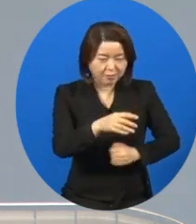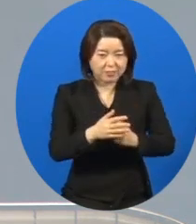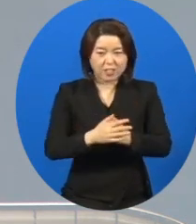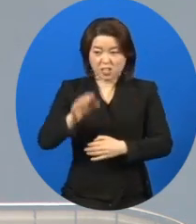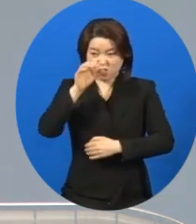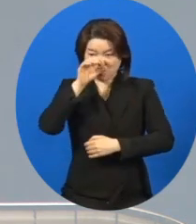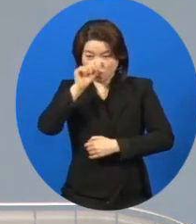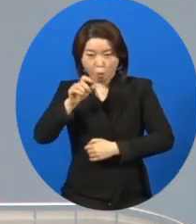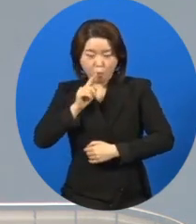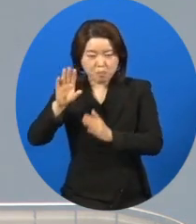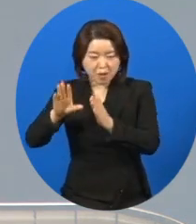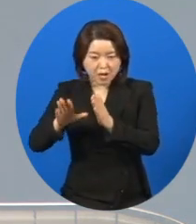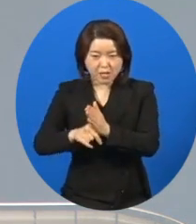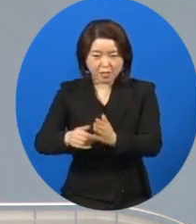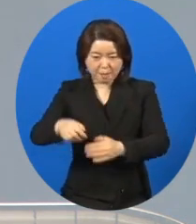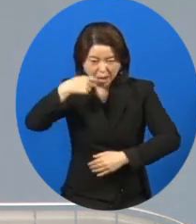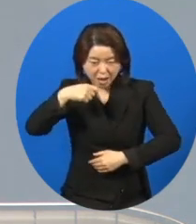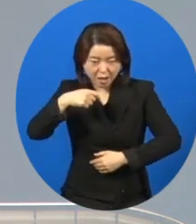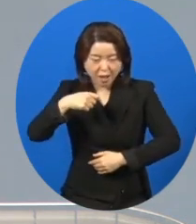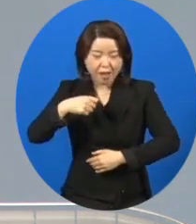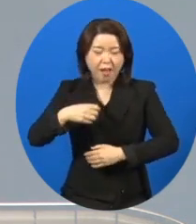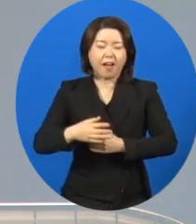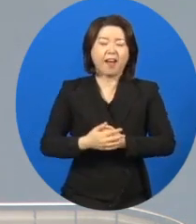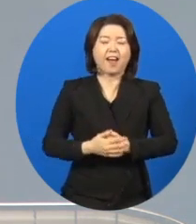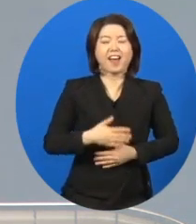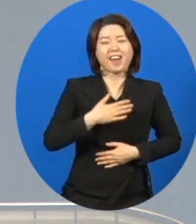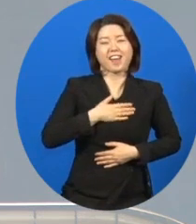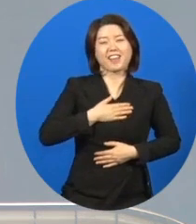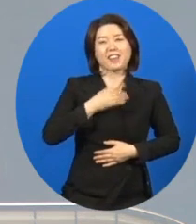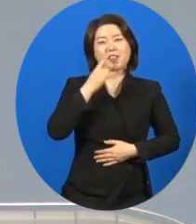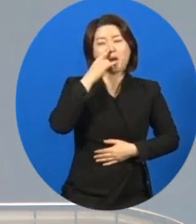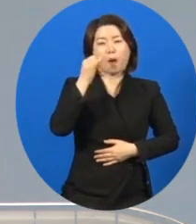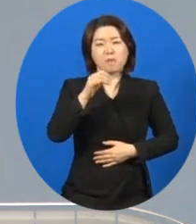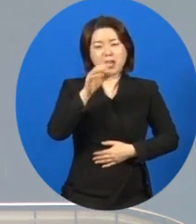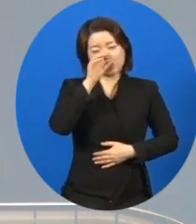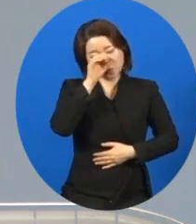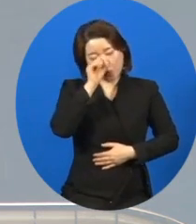때 밥 먹어. 우리 엄마는 항상 좋은 말만 하신대.